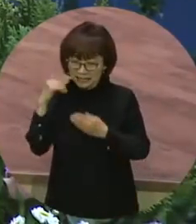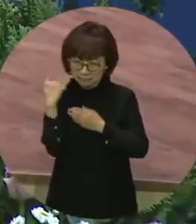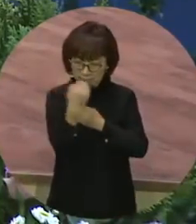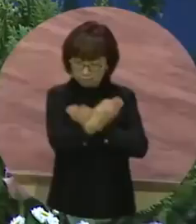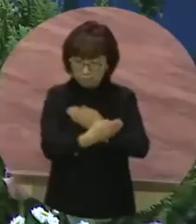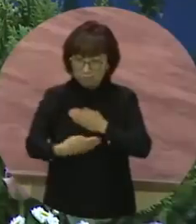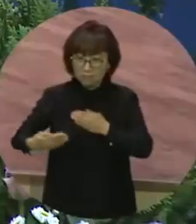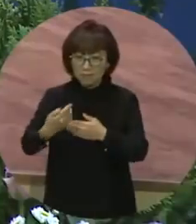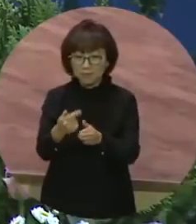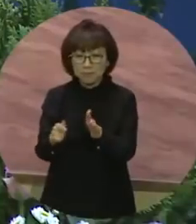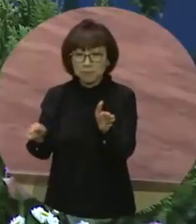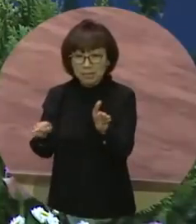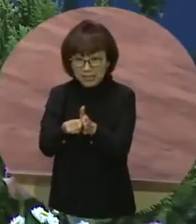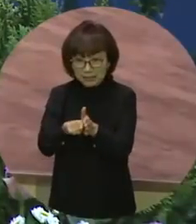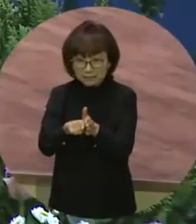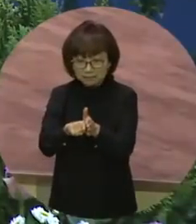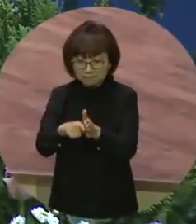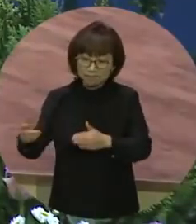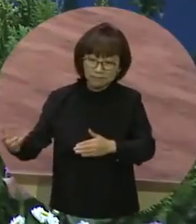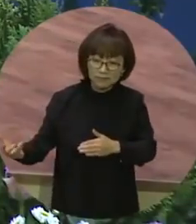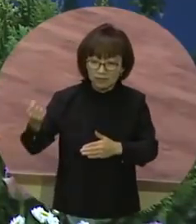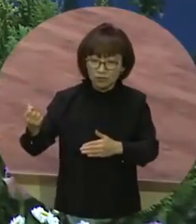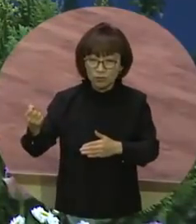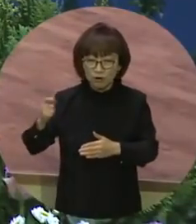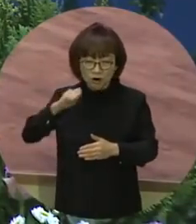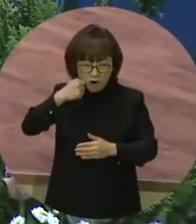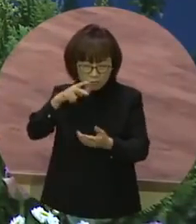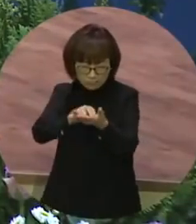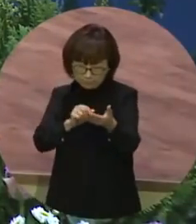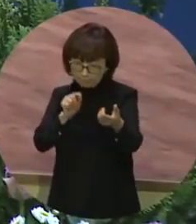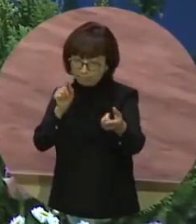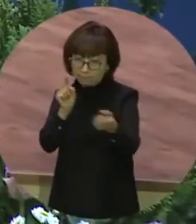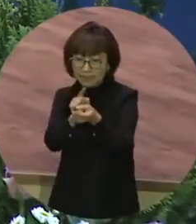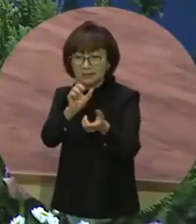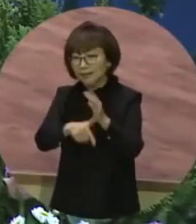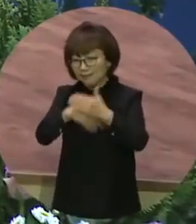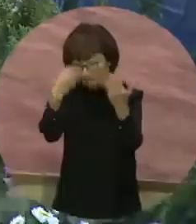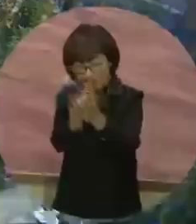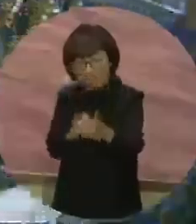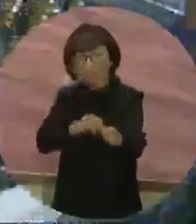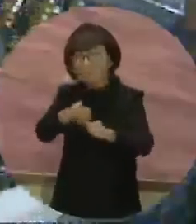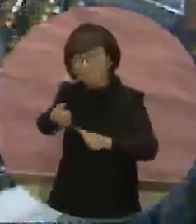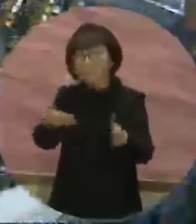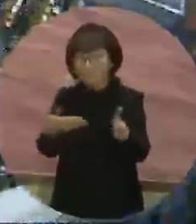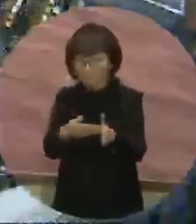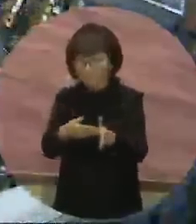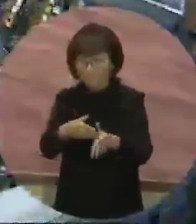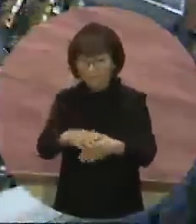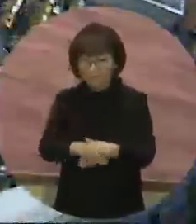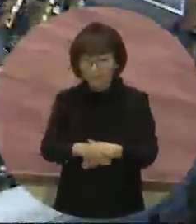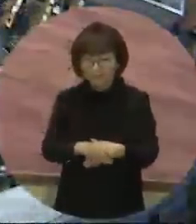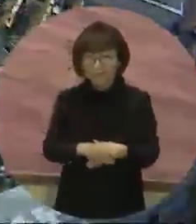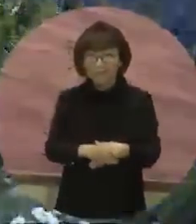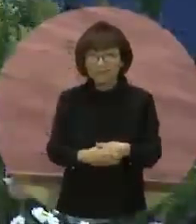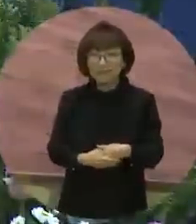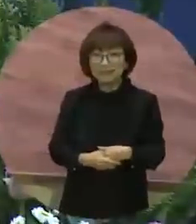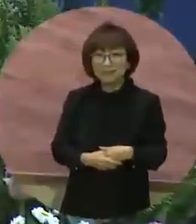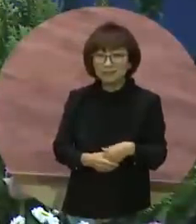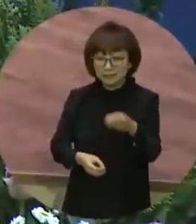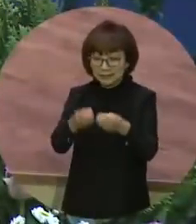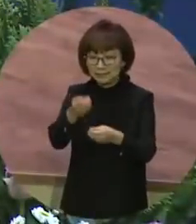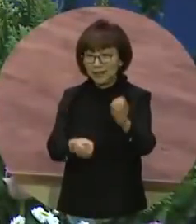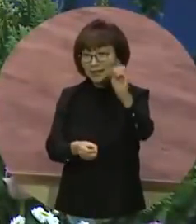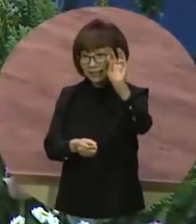다 넘어섰습니다. 방패 신앙. 따라서 해봅시다. 방패 신앙. 시편 3편 3절에